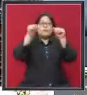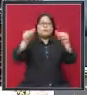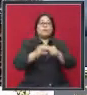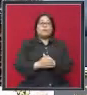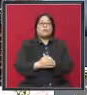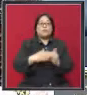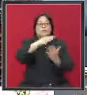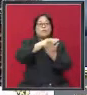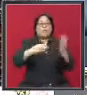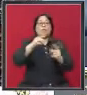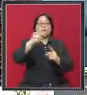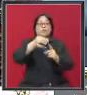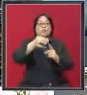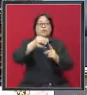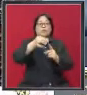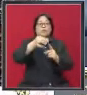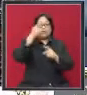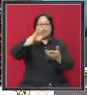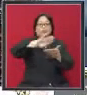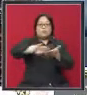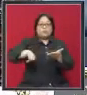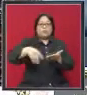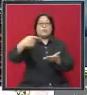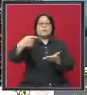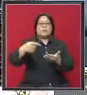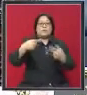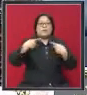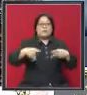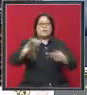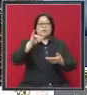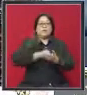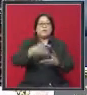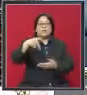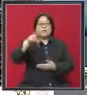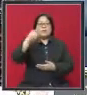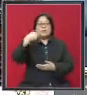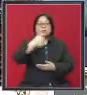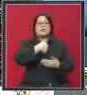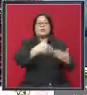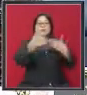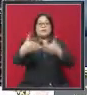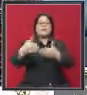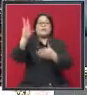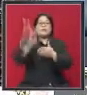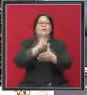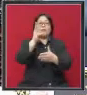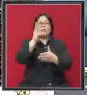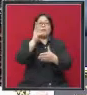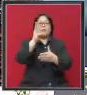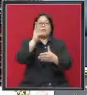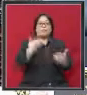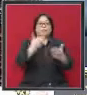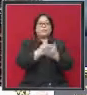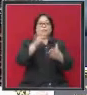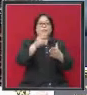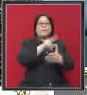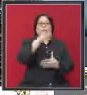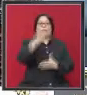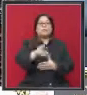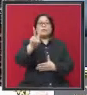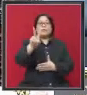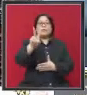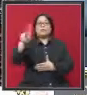umumkan bahawa potongan cukai khas bagi pengurangan sewa premis ini kepada PKS ini kita lanjutkan lagi 6 bulan sehingga Mac